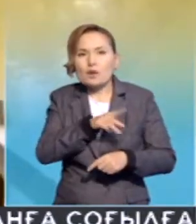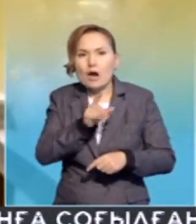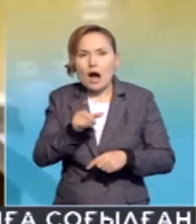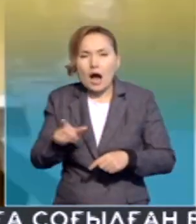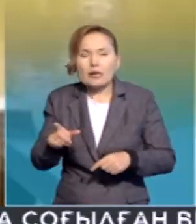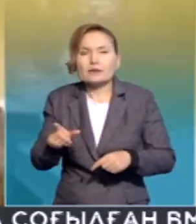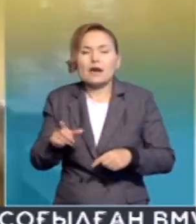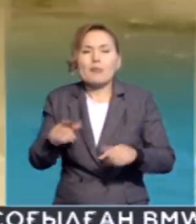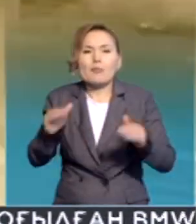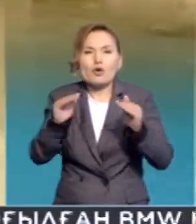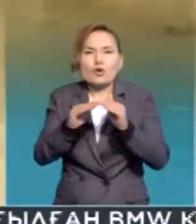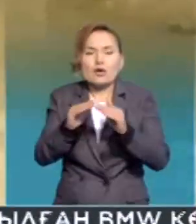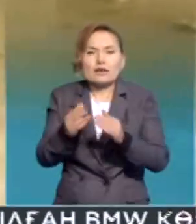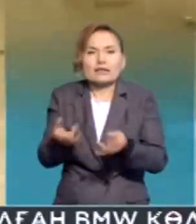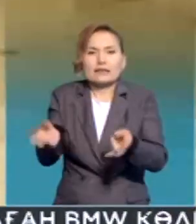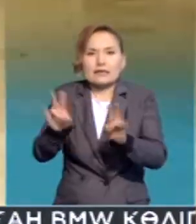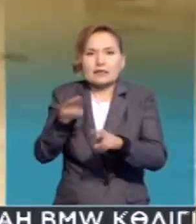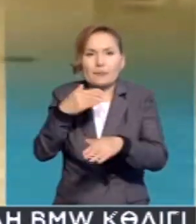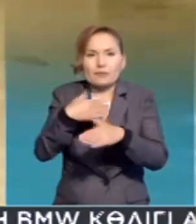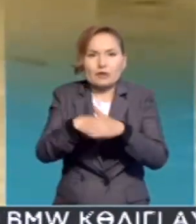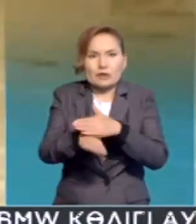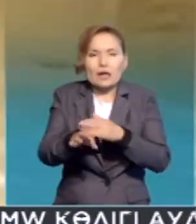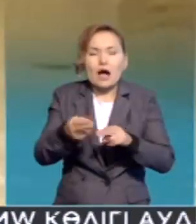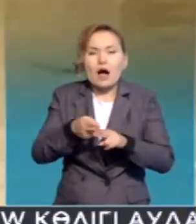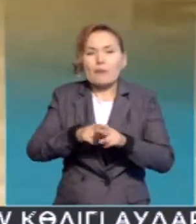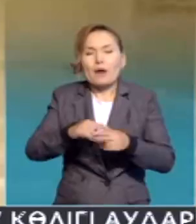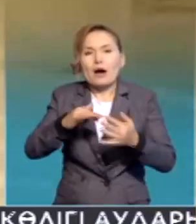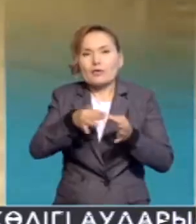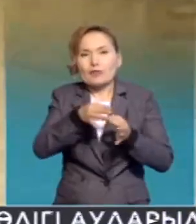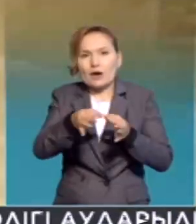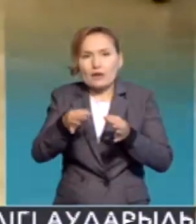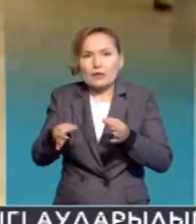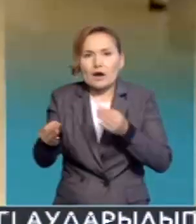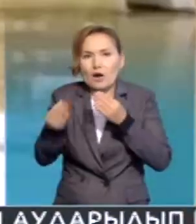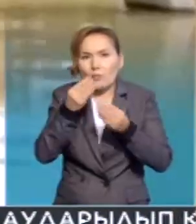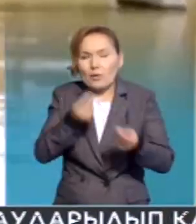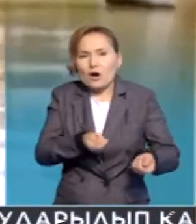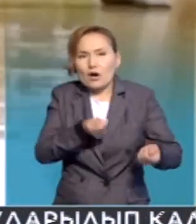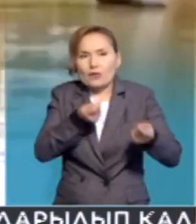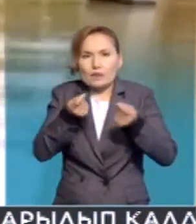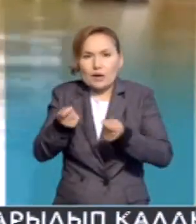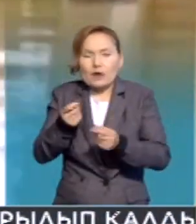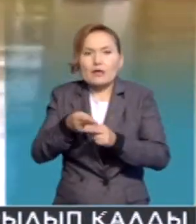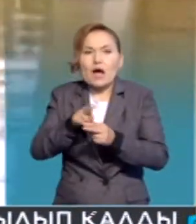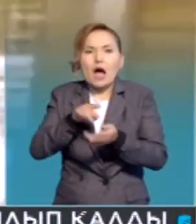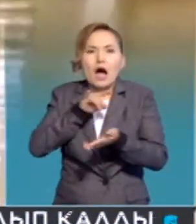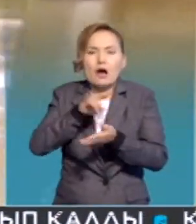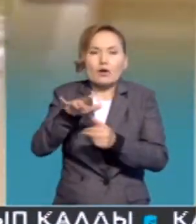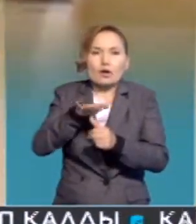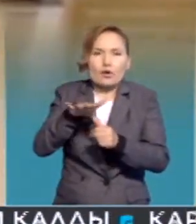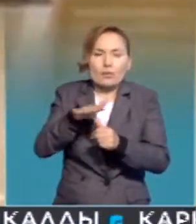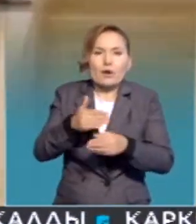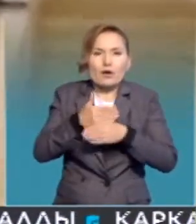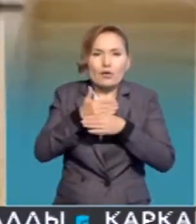тастап кеткен. Ал жергілікті билік шалғайдағы елді мекендерге азық-түлік пен өзге де заттар жеткізу үшін әуе күштерінің тікұшақтарын пайдаланып жатыр. Муссон